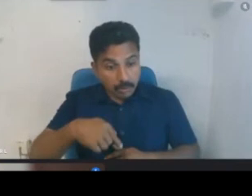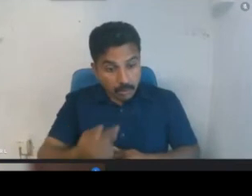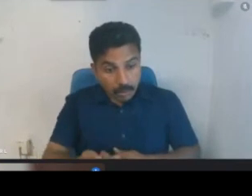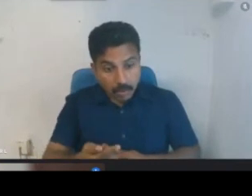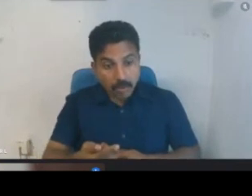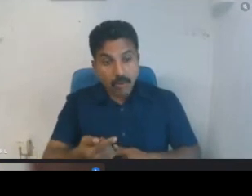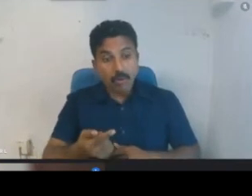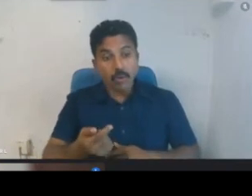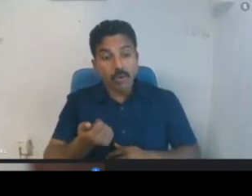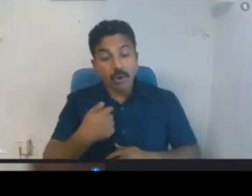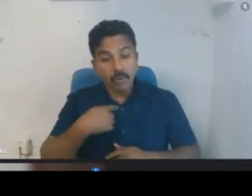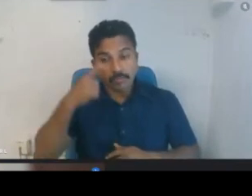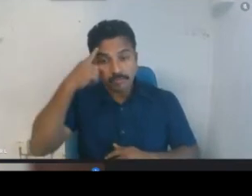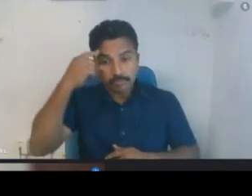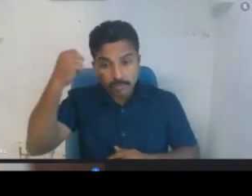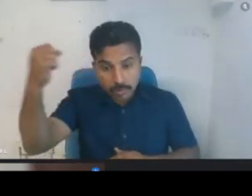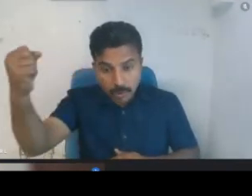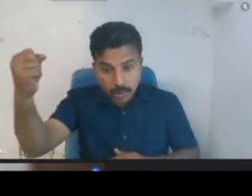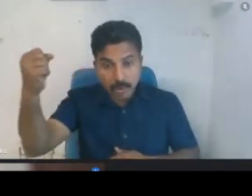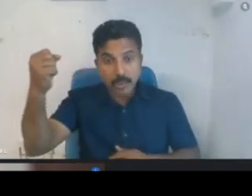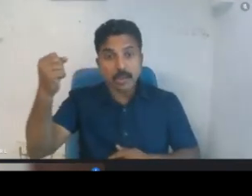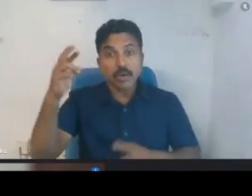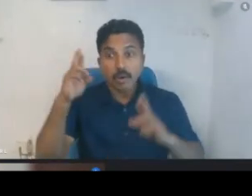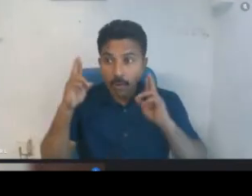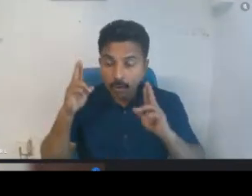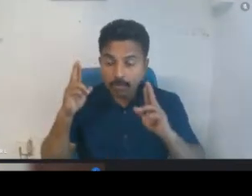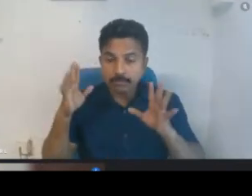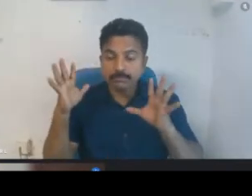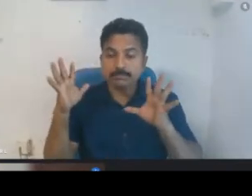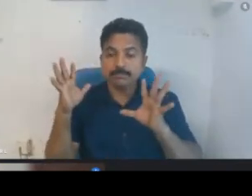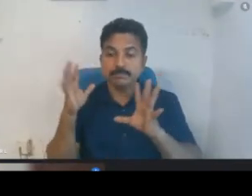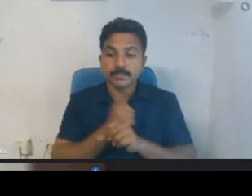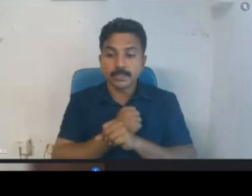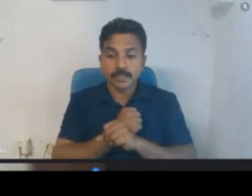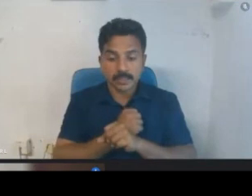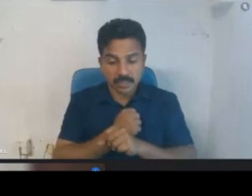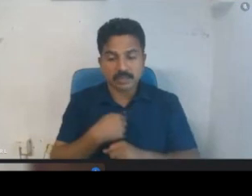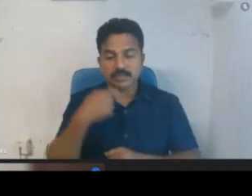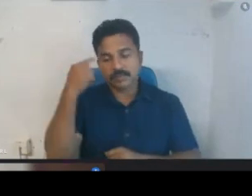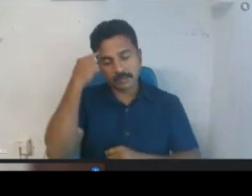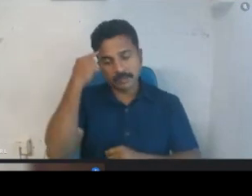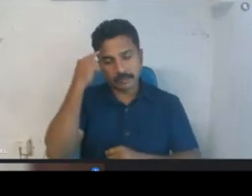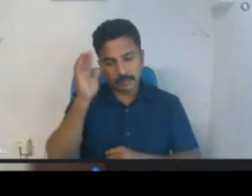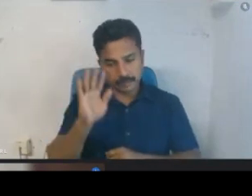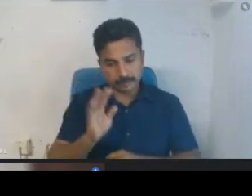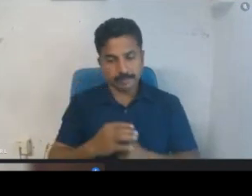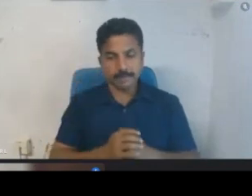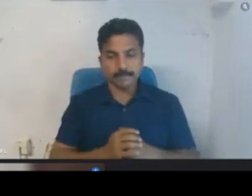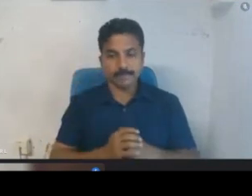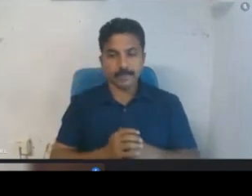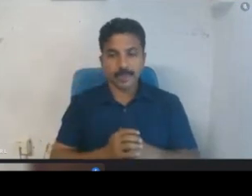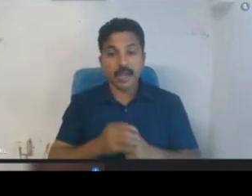നമുക്കൊരു കുഞ്ഞിനെ കുറിച്ച് കരുതിയ ഒരു സ്വപ്നങ്ങളും പ്രതീക്ഷകളും നഷ്ടമാകുന്നു എന്നുള്ളൊരു തോന്നല് ഉണ്ടാകാൻ സാധ്യതയുണ്ട്. അതുപോലെ